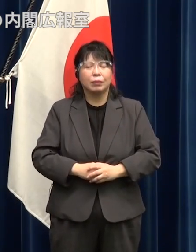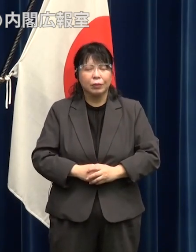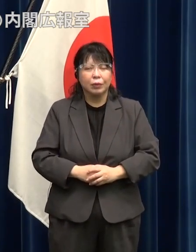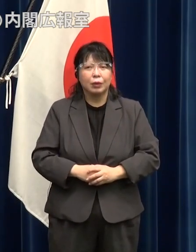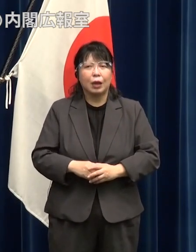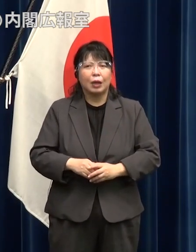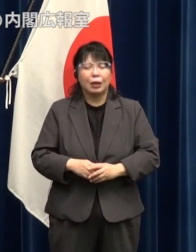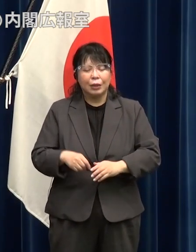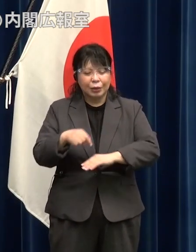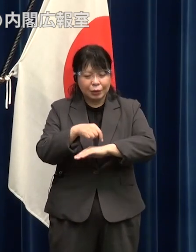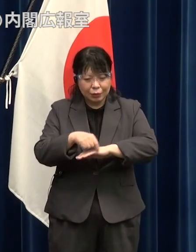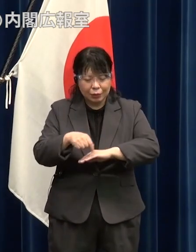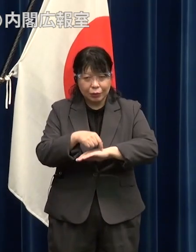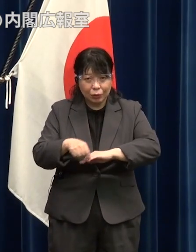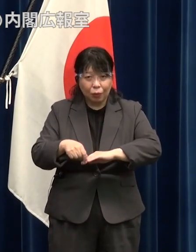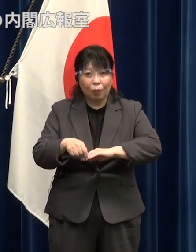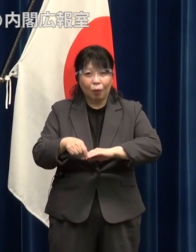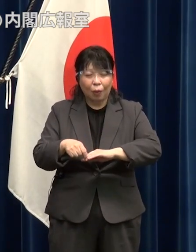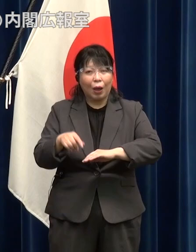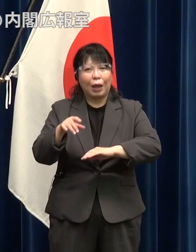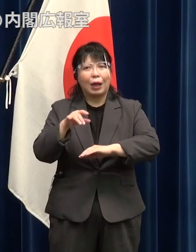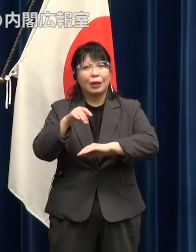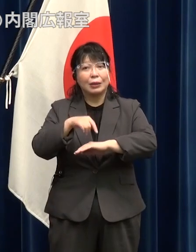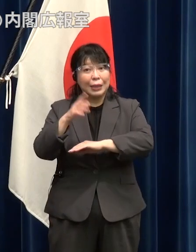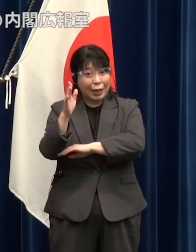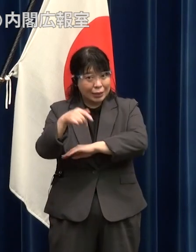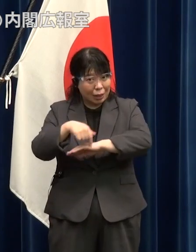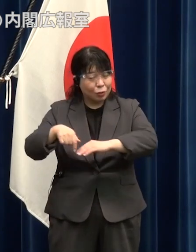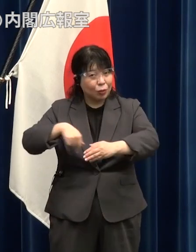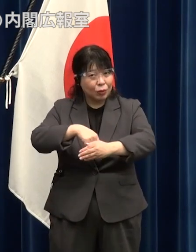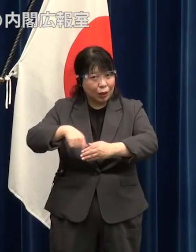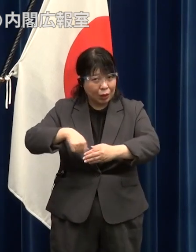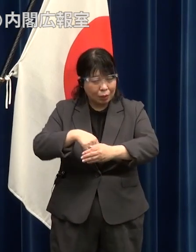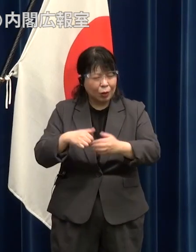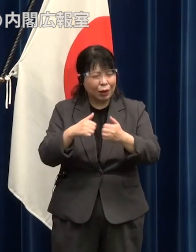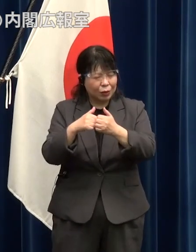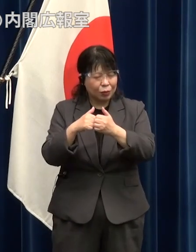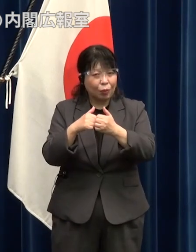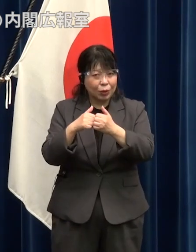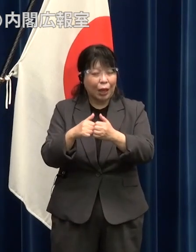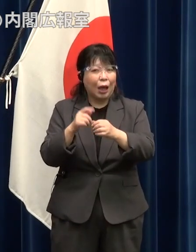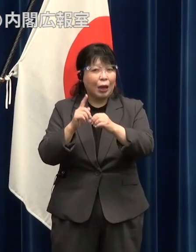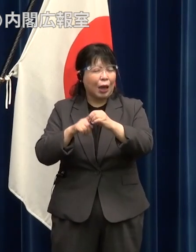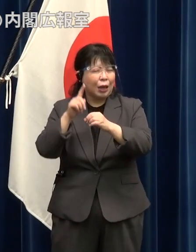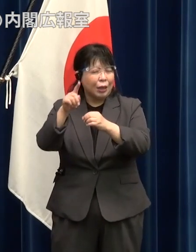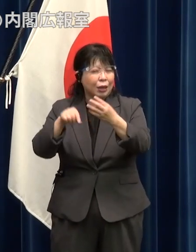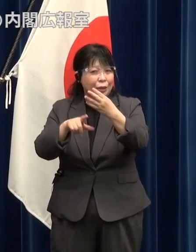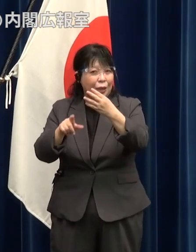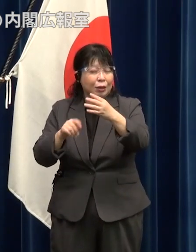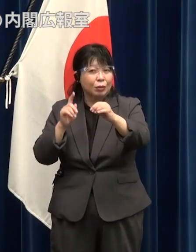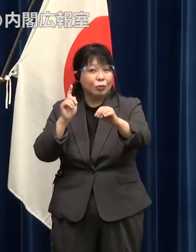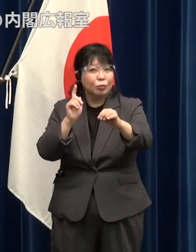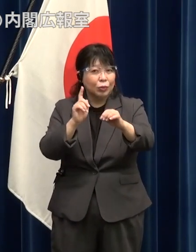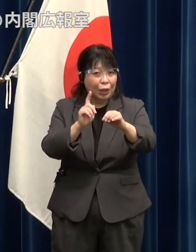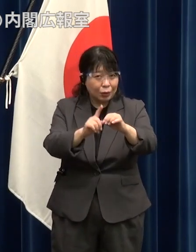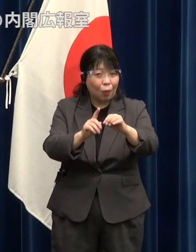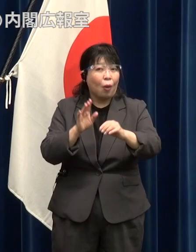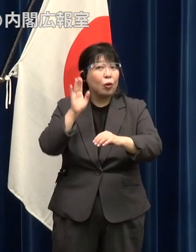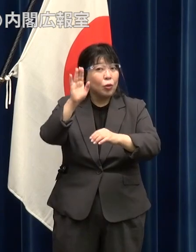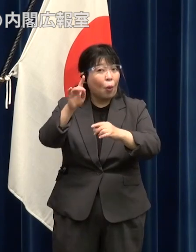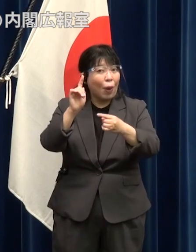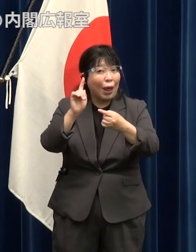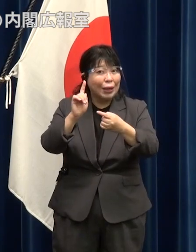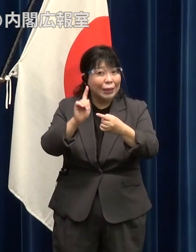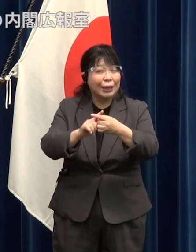論した上で来年の骨太の方針において将来的な予算の倍増を目指していく、こう